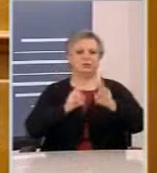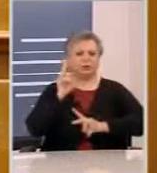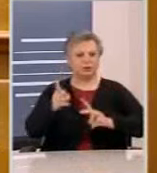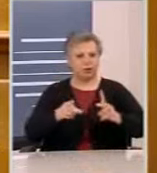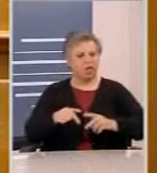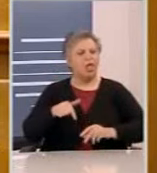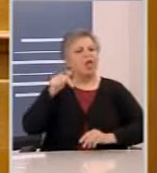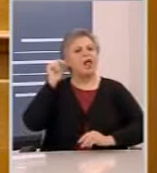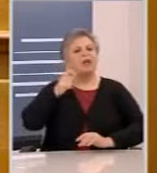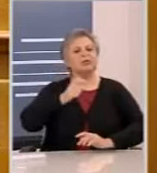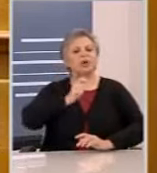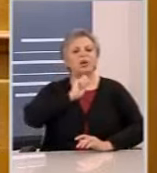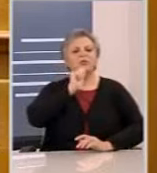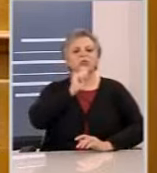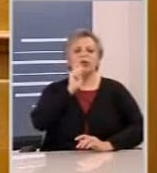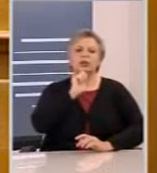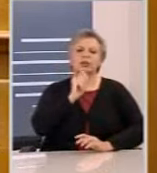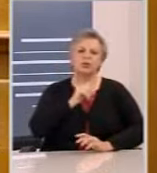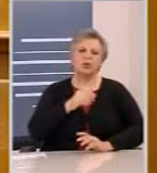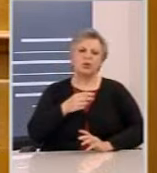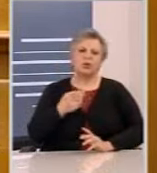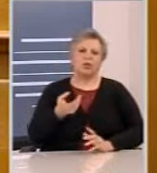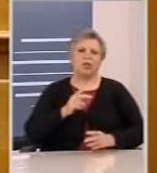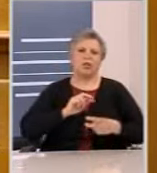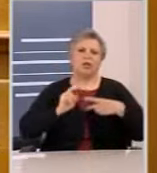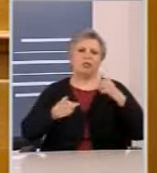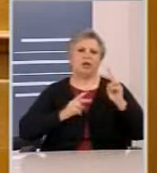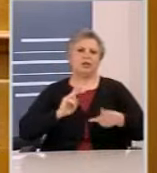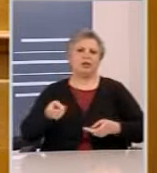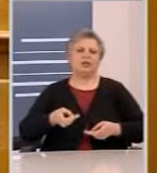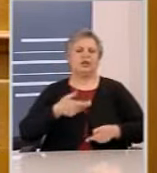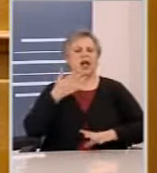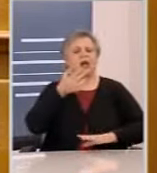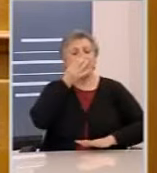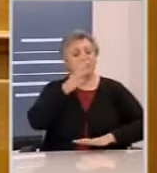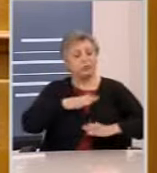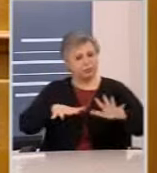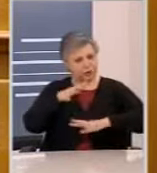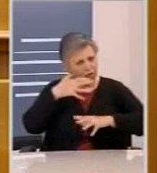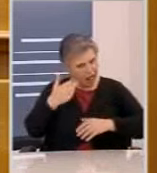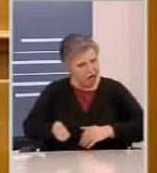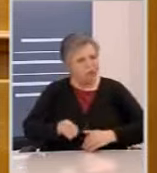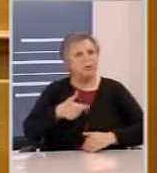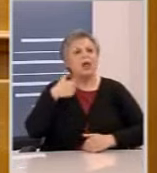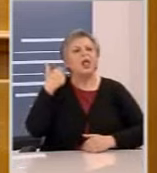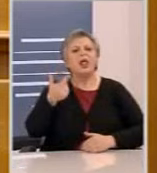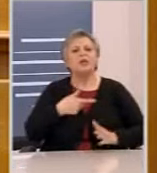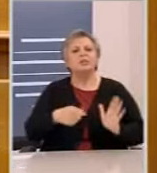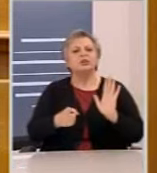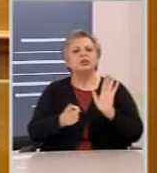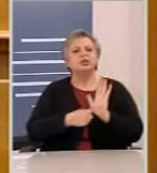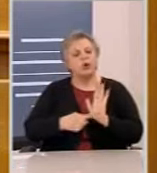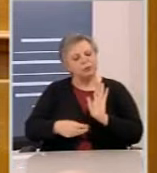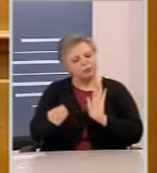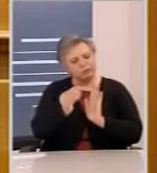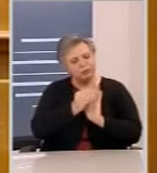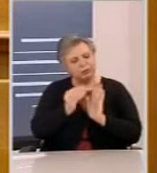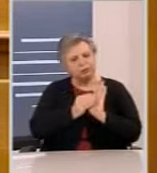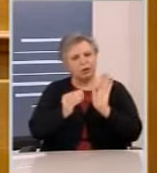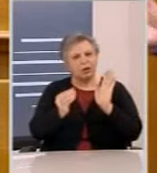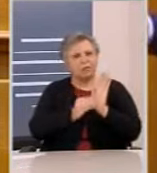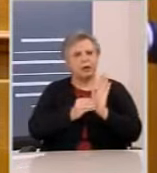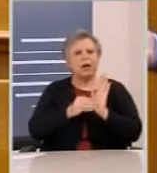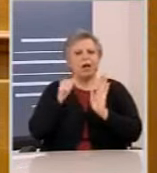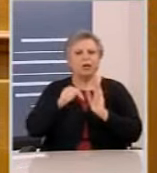πολιτική απάντηση στα φαινόμενα διαφθοράς είναι αυτού του τύπου οι θεσμικές αλλαγές και παρεμβάσεις. Το